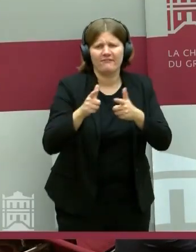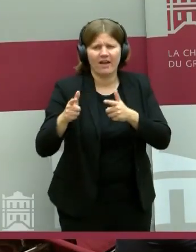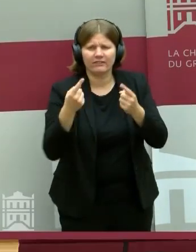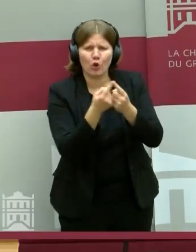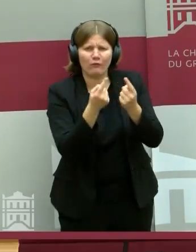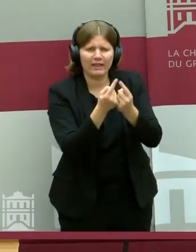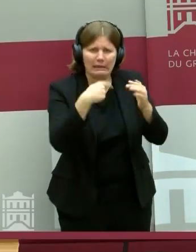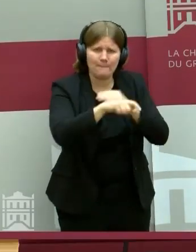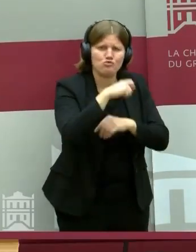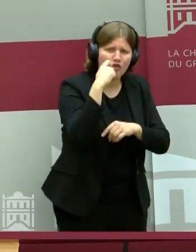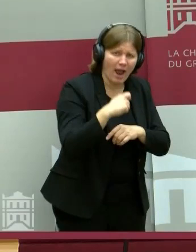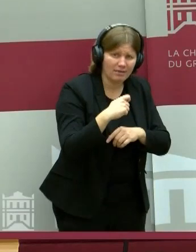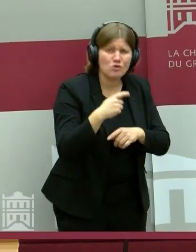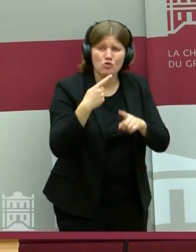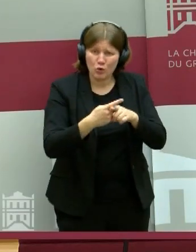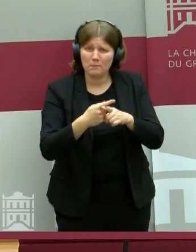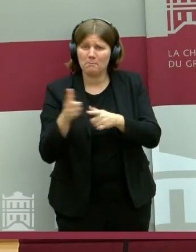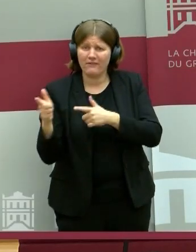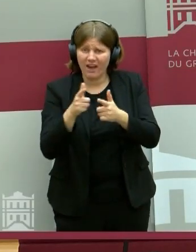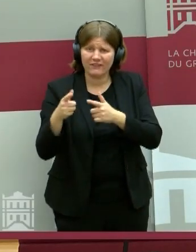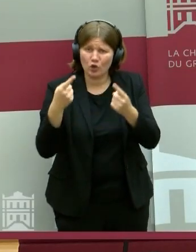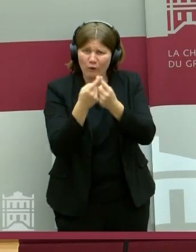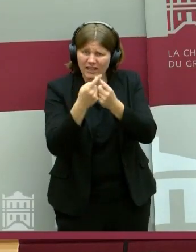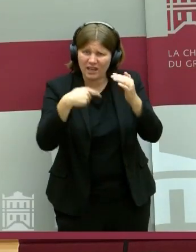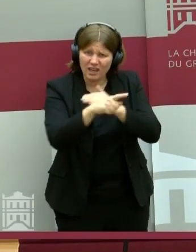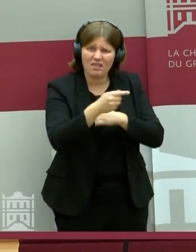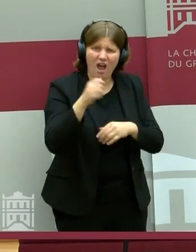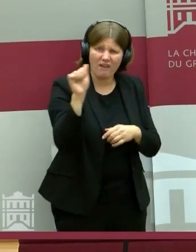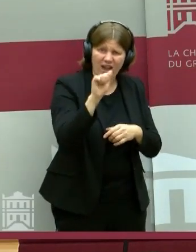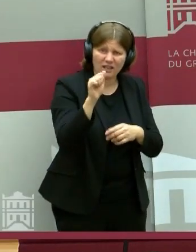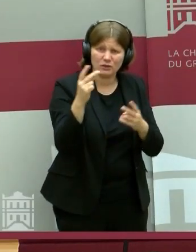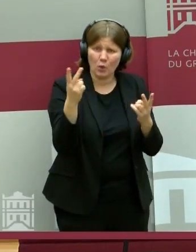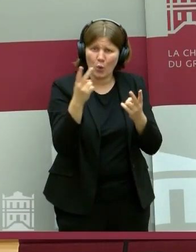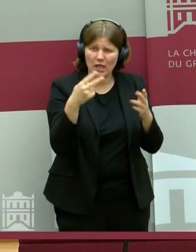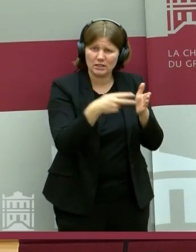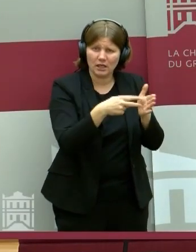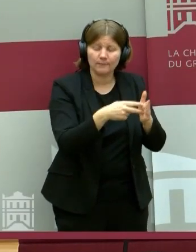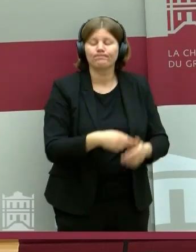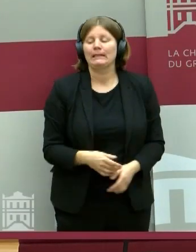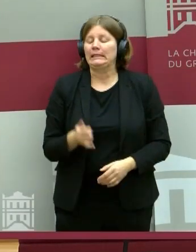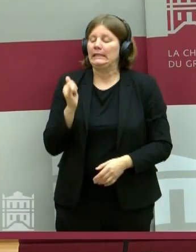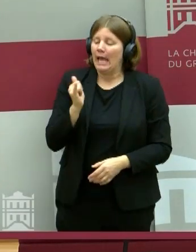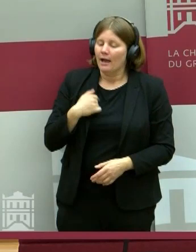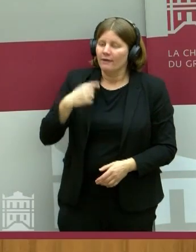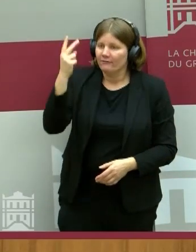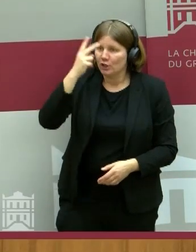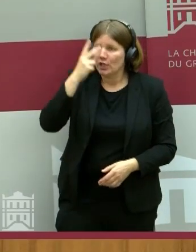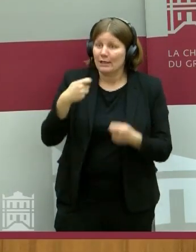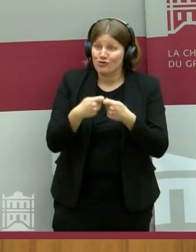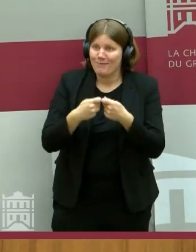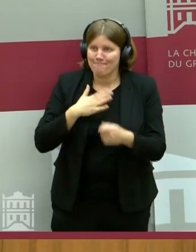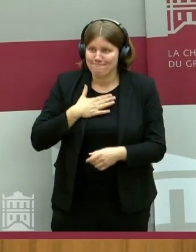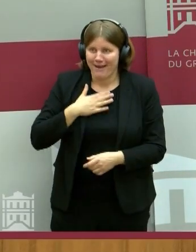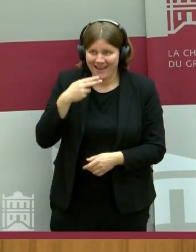An der Ukraine, an einem bewaffneten Konflikt, ja. An Afghanistan oder Syrien. Ja, dann, ich verstehe, dass ihr gespannt seid, ob mein Antwort,